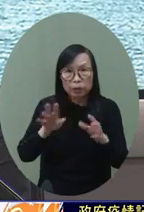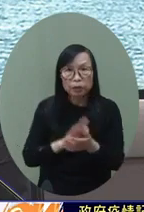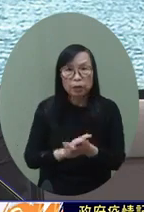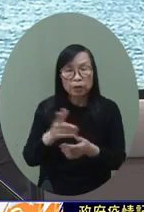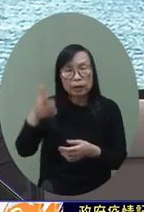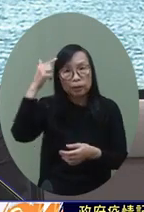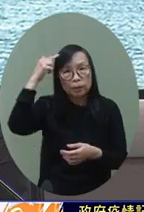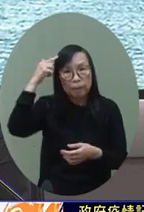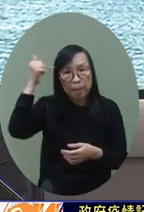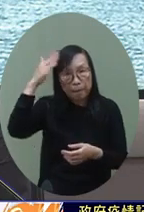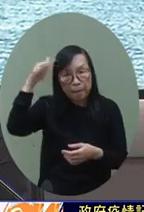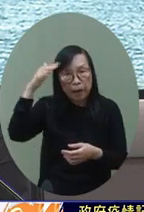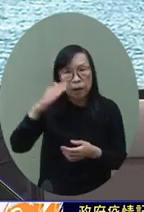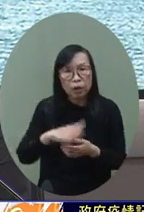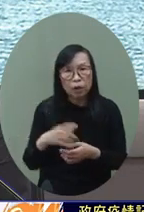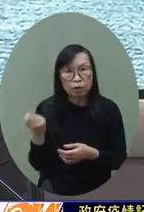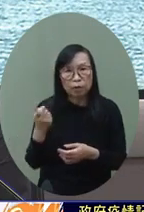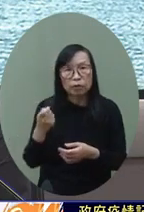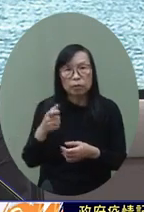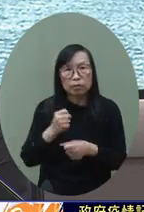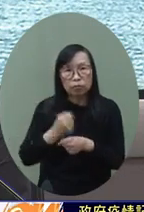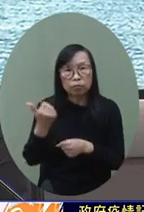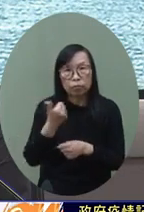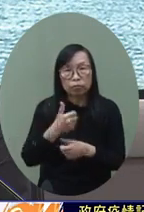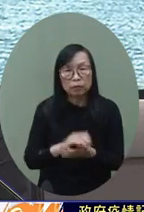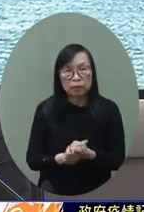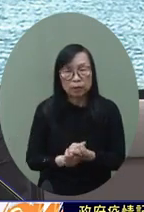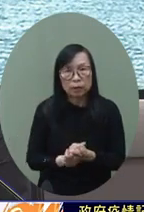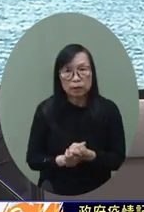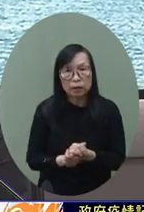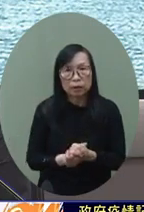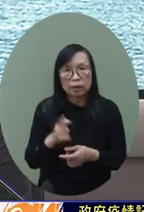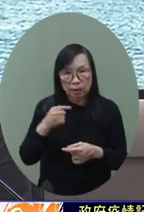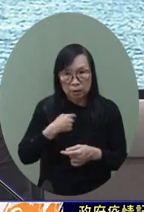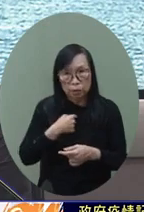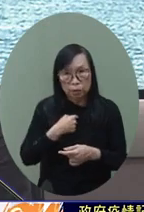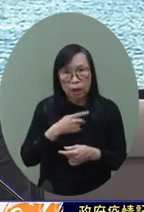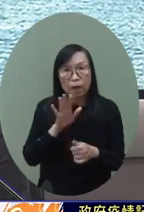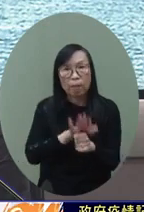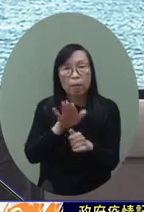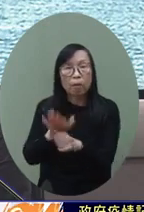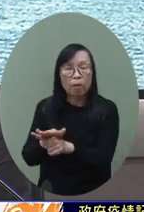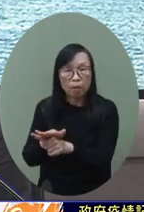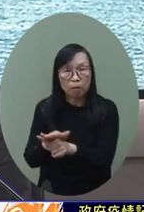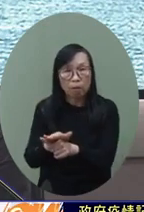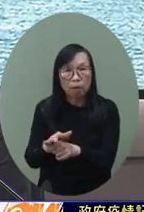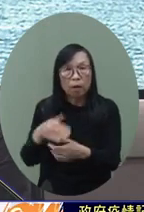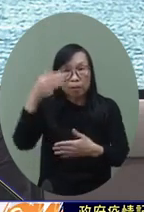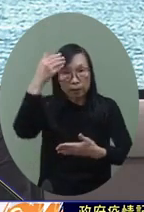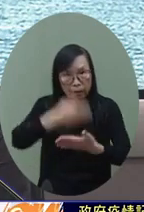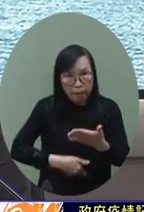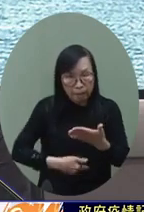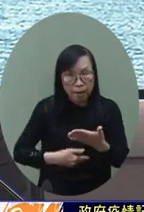明白，如果越快進行係越好嘅，因為係有呢個切實嘅需要，佢係幫到咧即係減輕呢、這